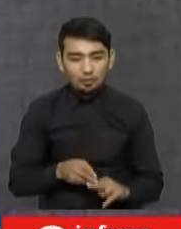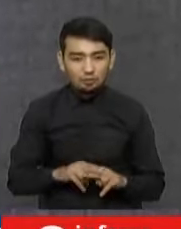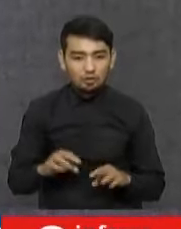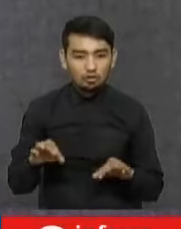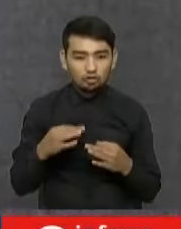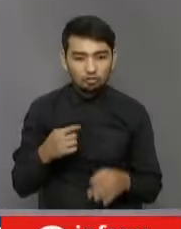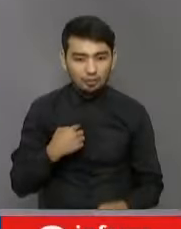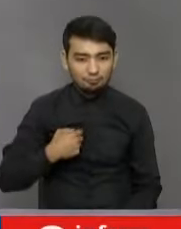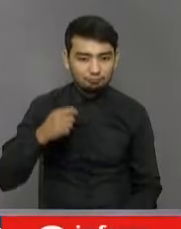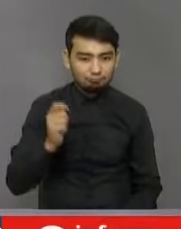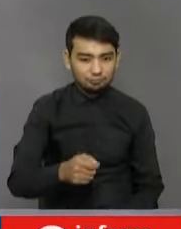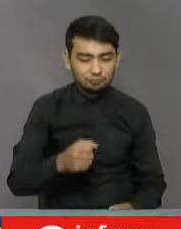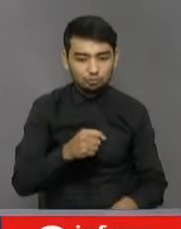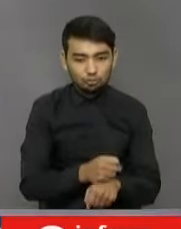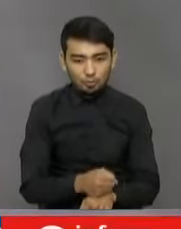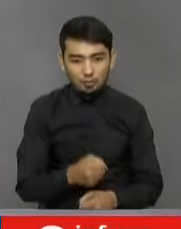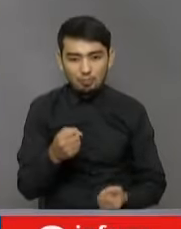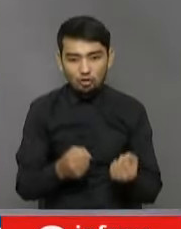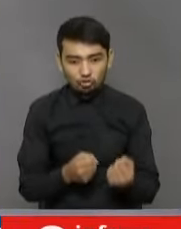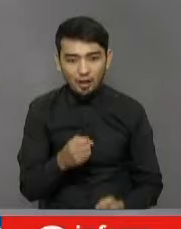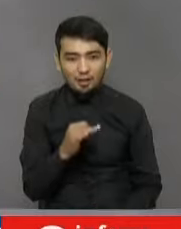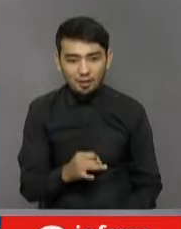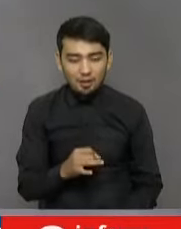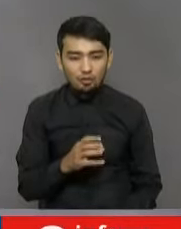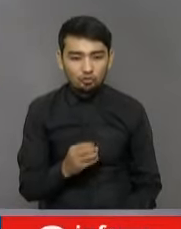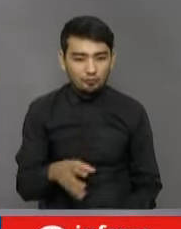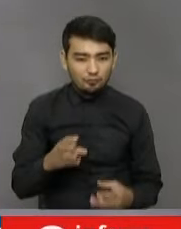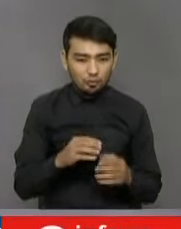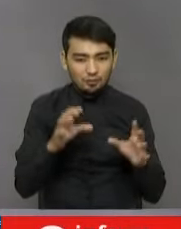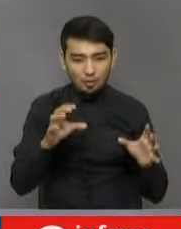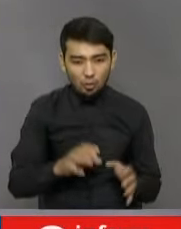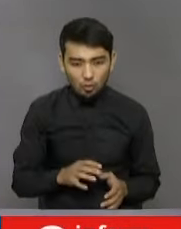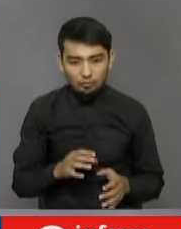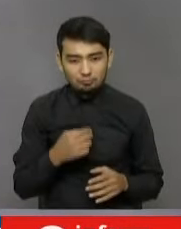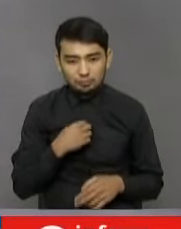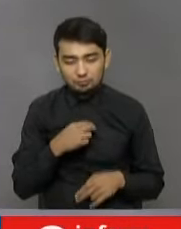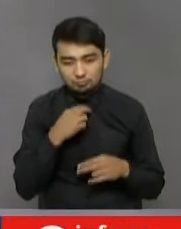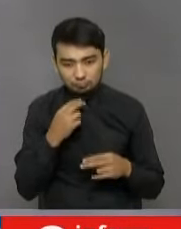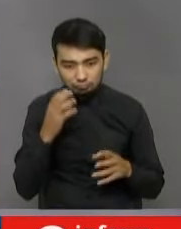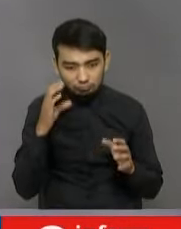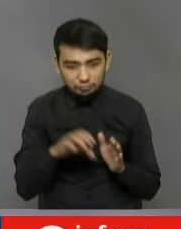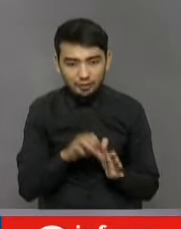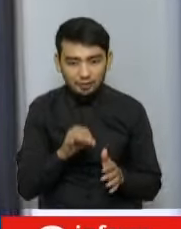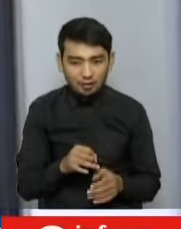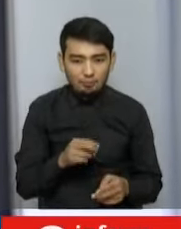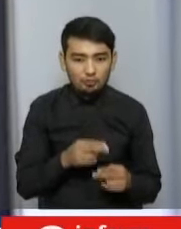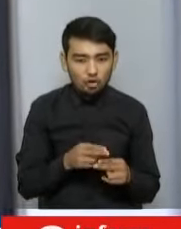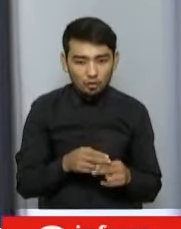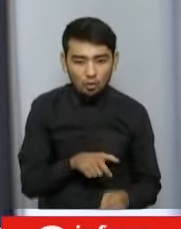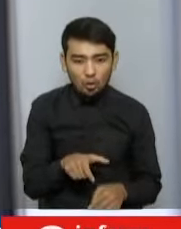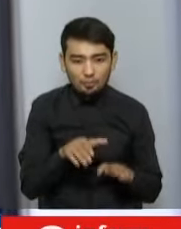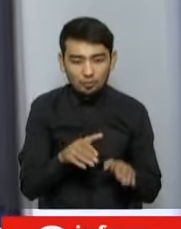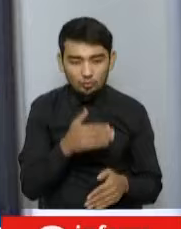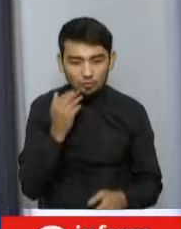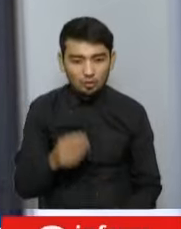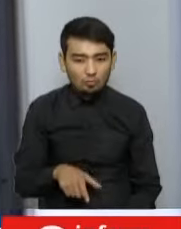разрешено останавливать автомашины, при этом соблюдением всех правил дорожного движения и не мешать дорожному движению. Дорога ошибок